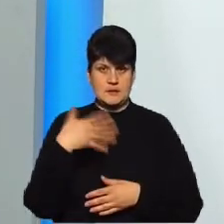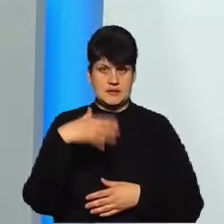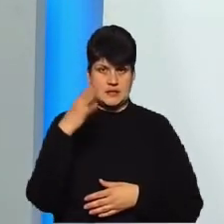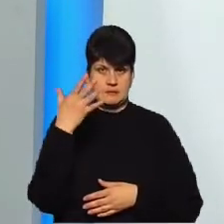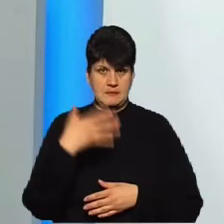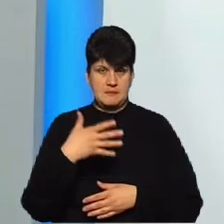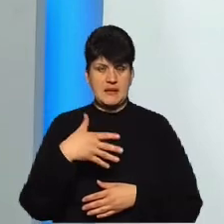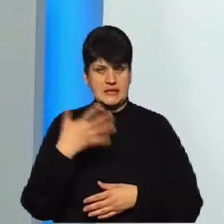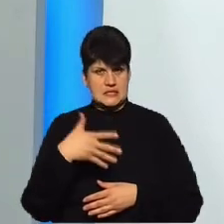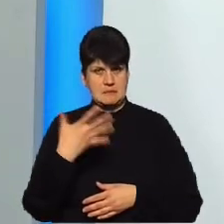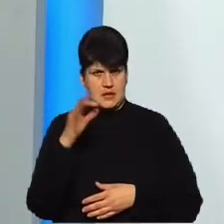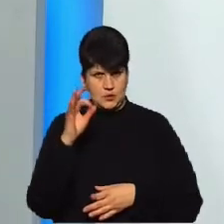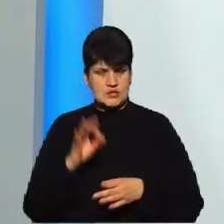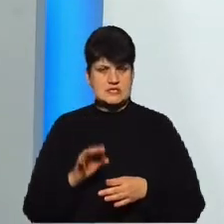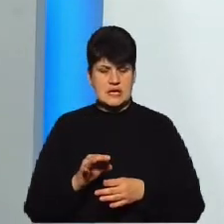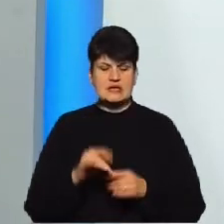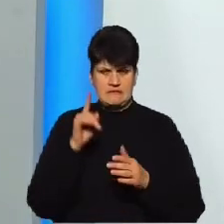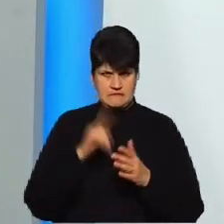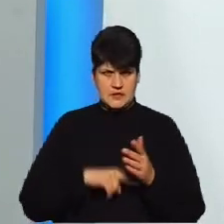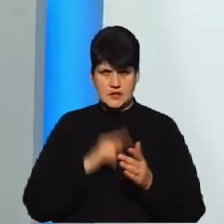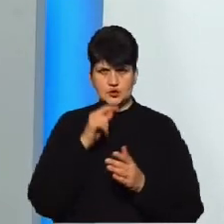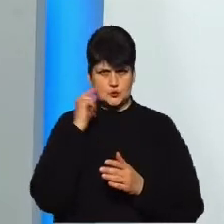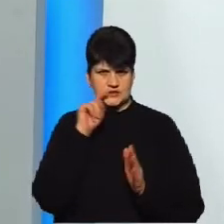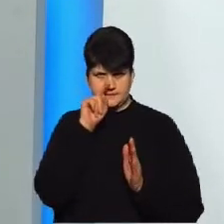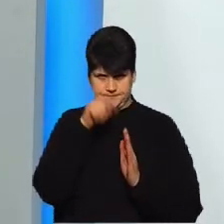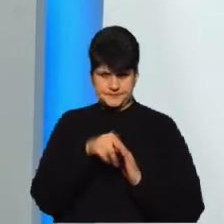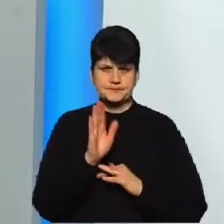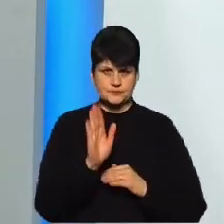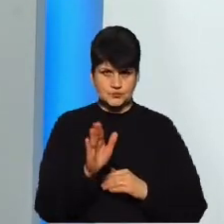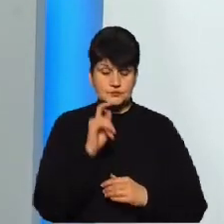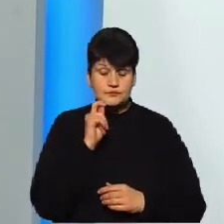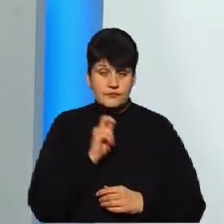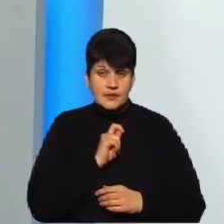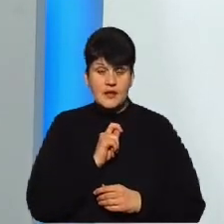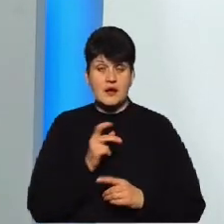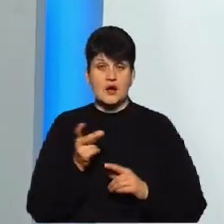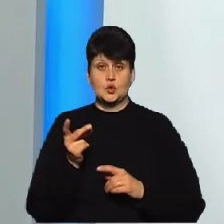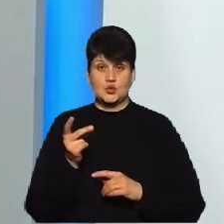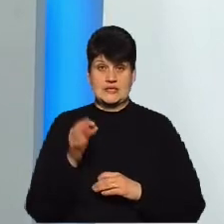що вторгнення буде. На другому місці західного регіону